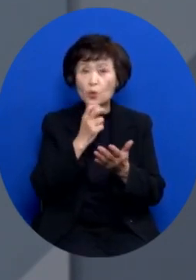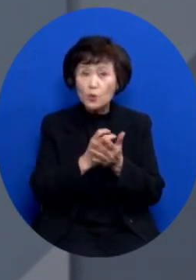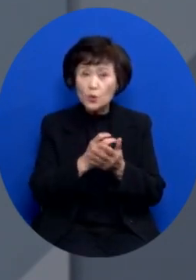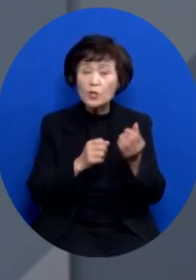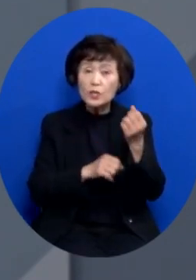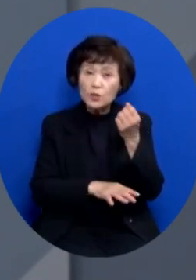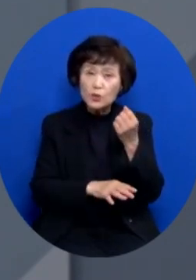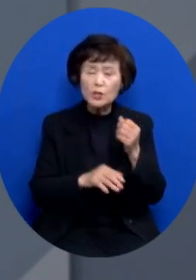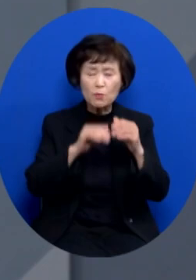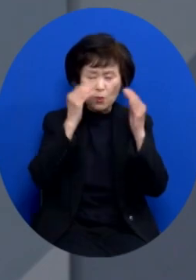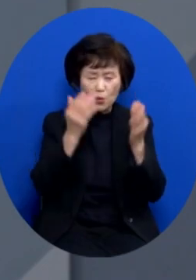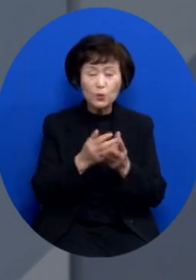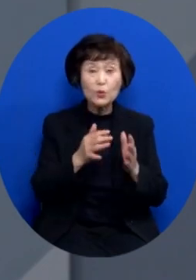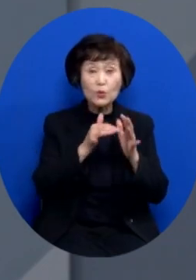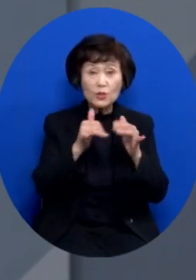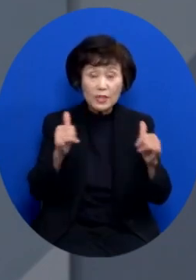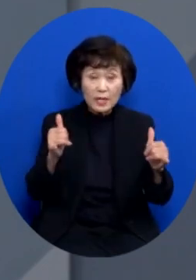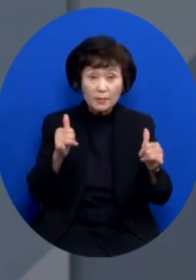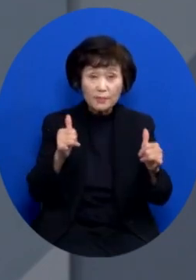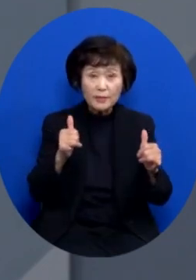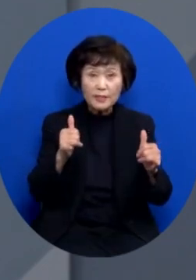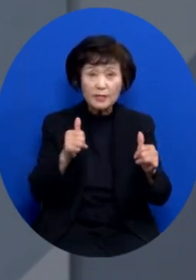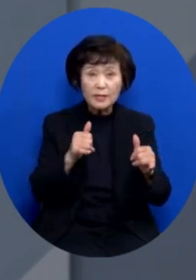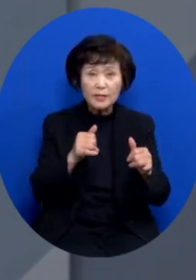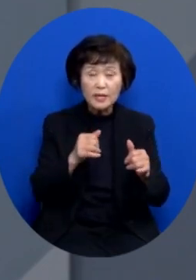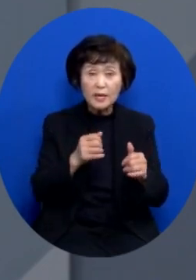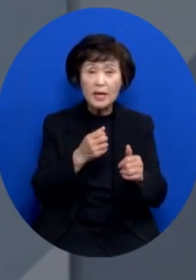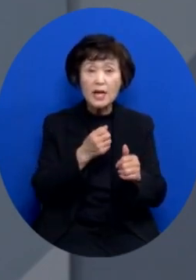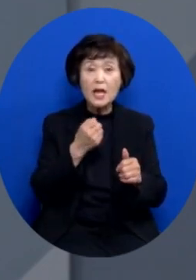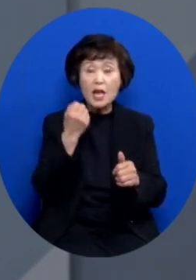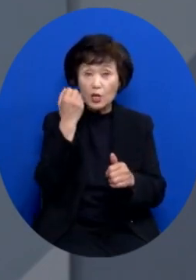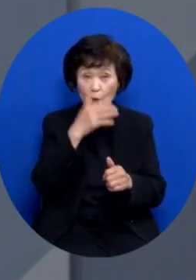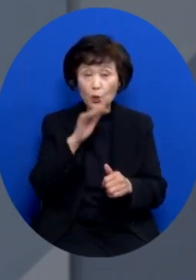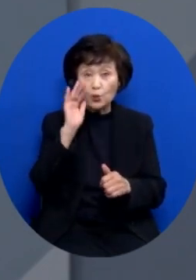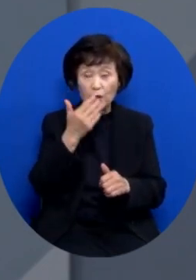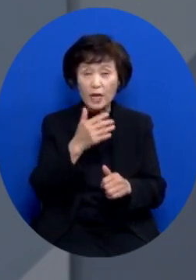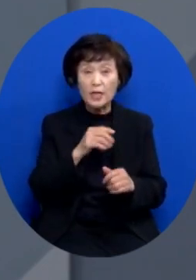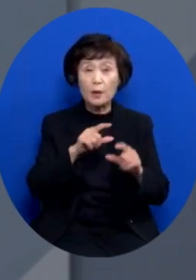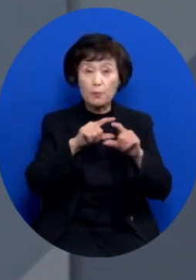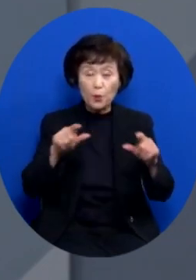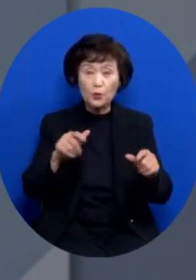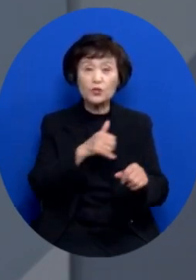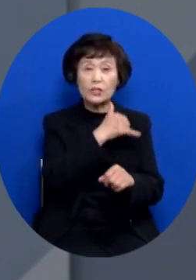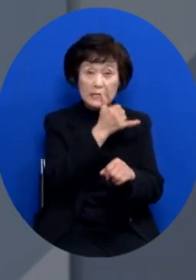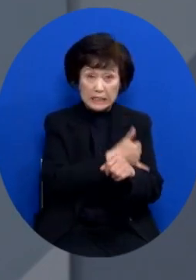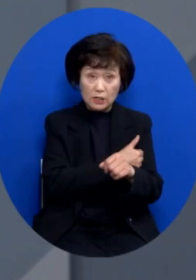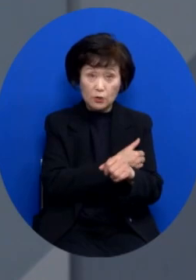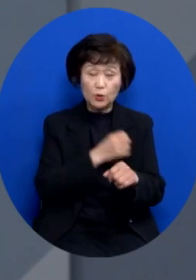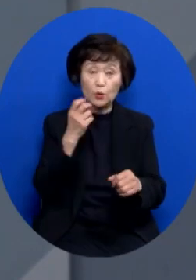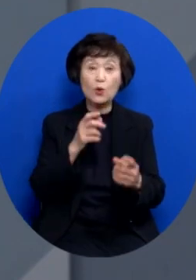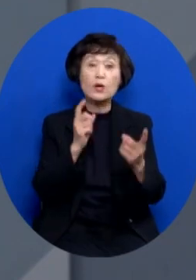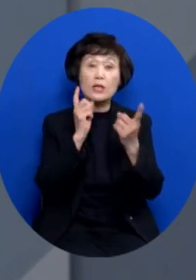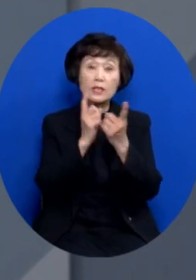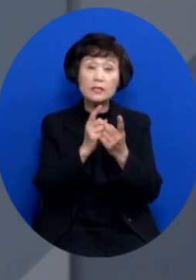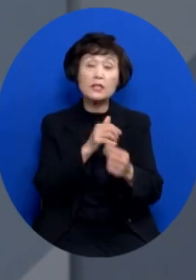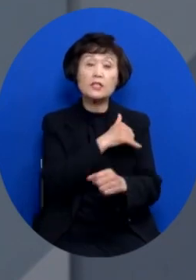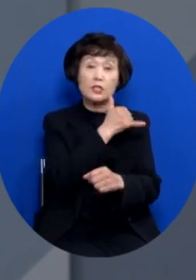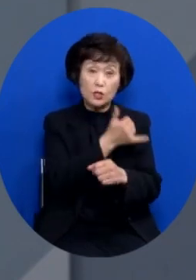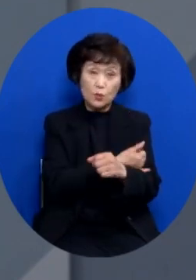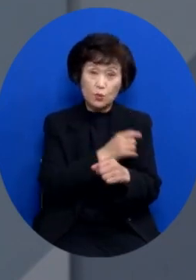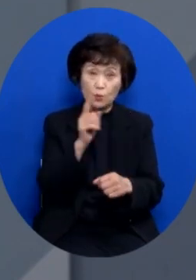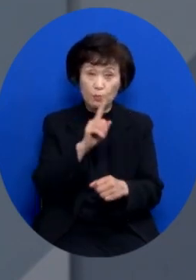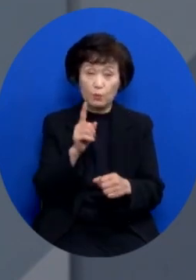모든 사람에게 이제 적용되는 그것을 이제 보편적 인권이라고 하고 있죠. 상대적 인권이 이제 아까 제가 조금